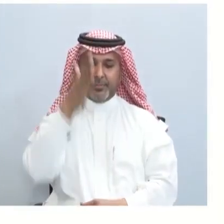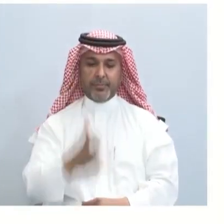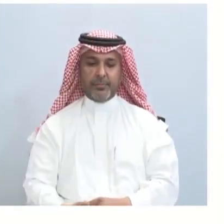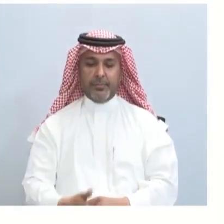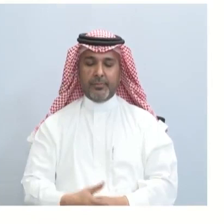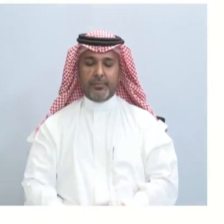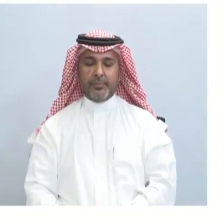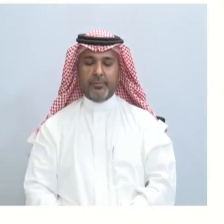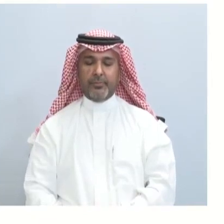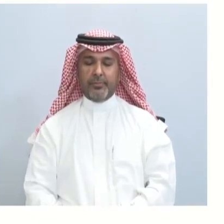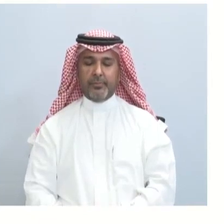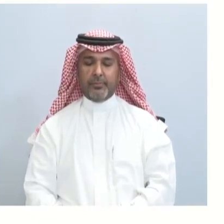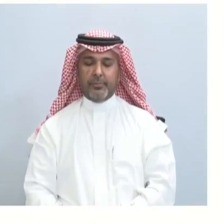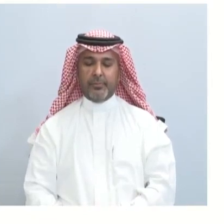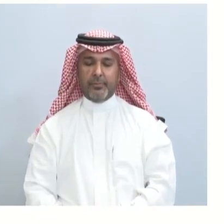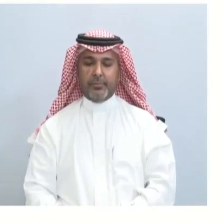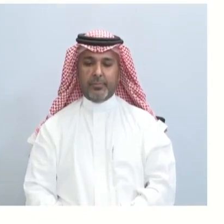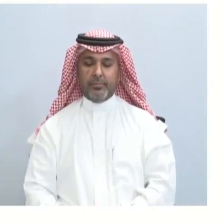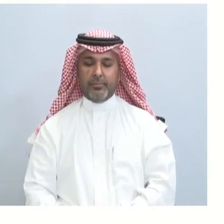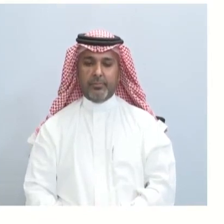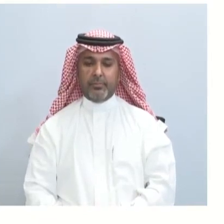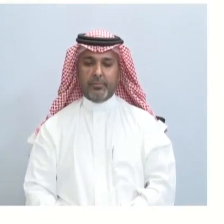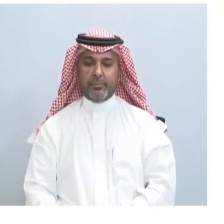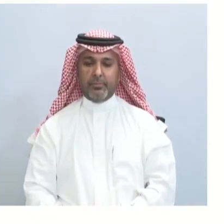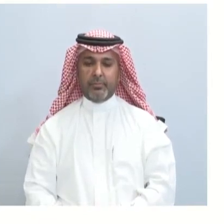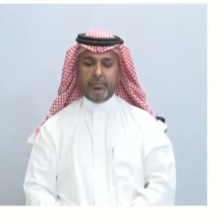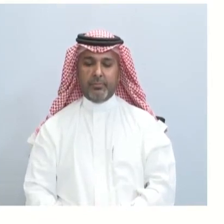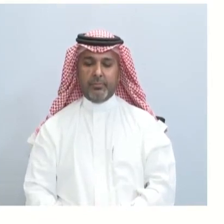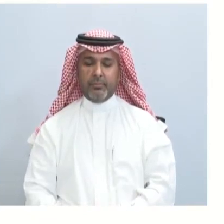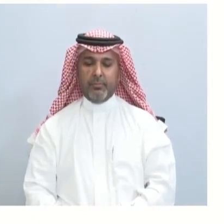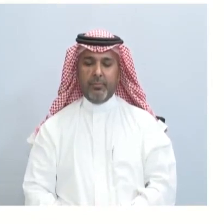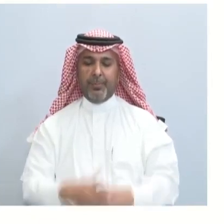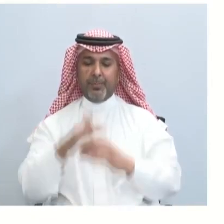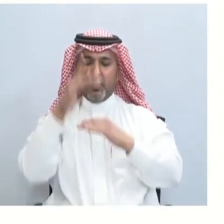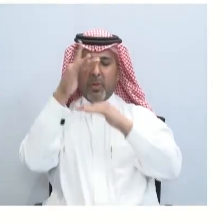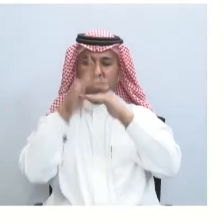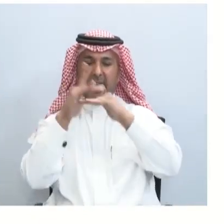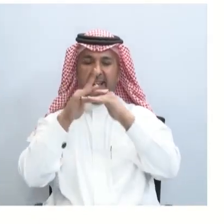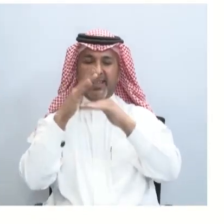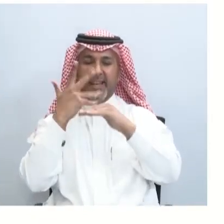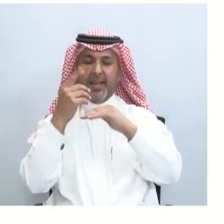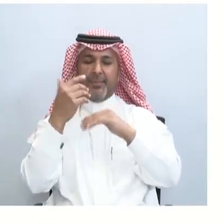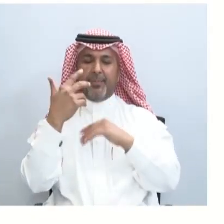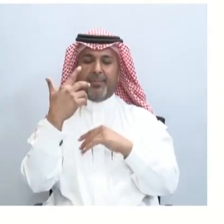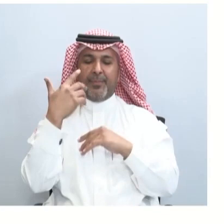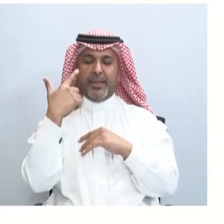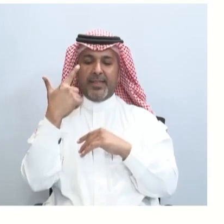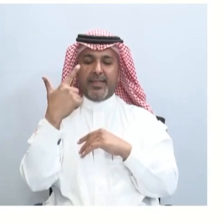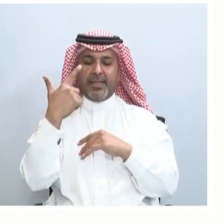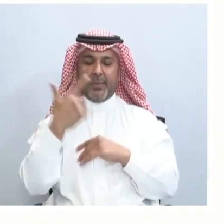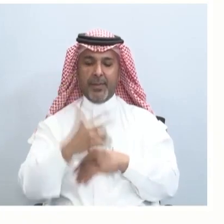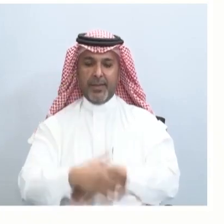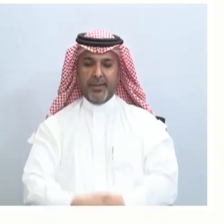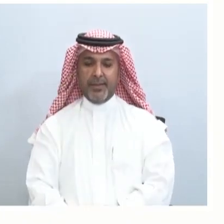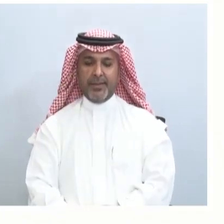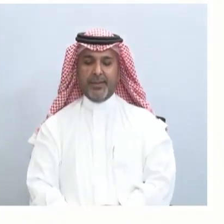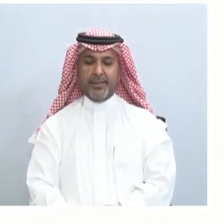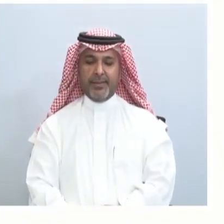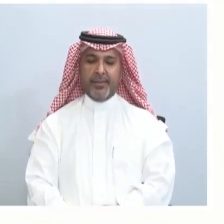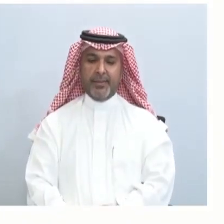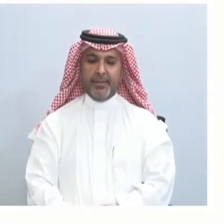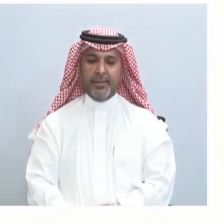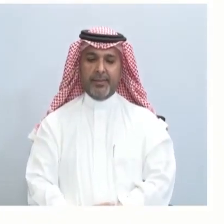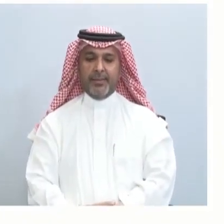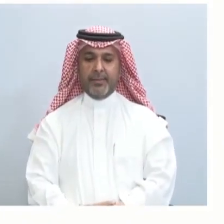اذا نحسب مساحه هذا المثلث نعم هو نصف القاعده في الارتفاع قاعده المثلث طولها